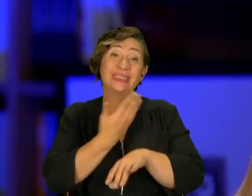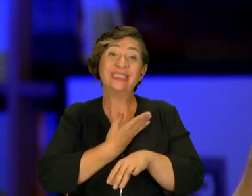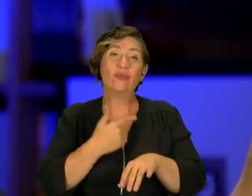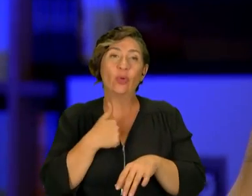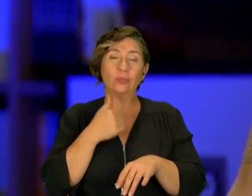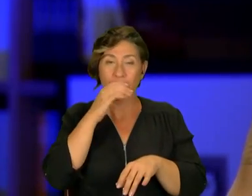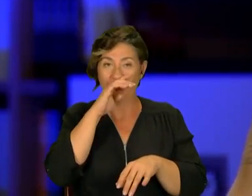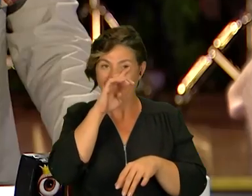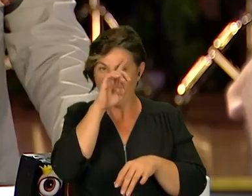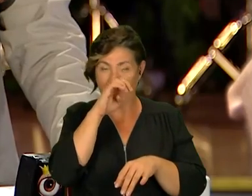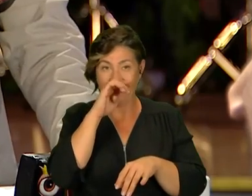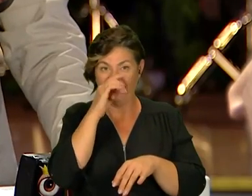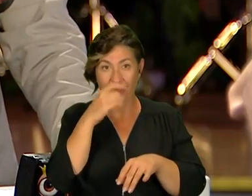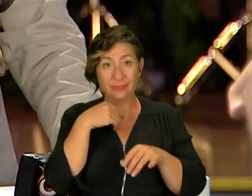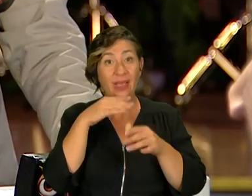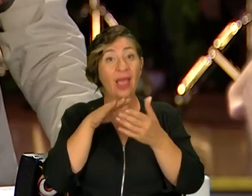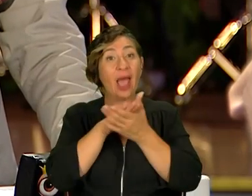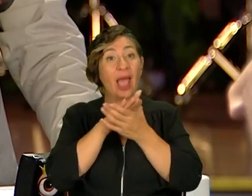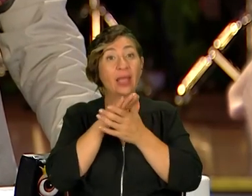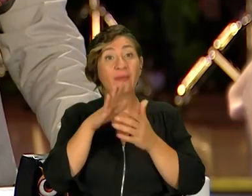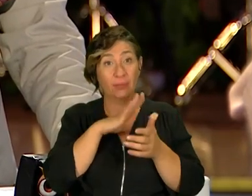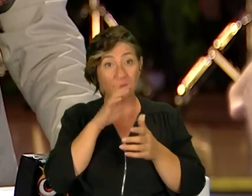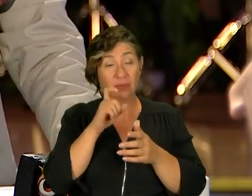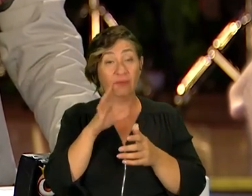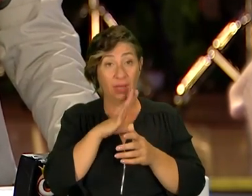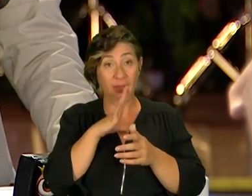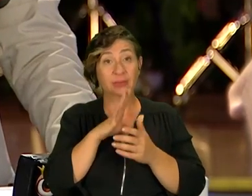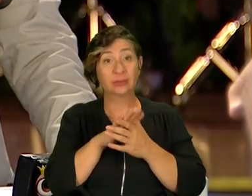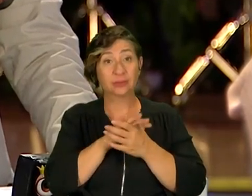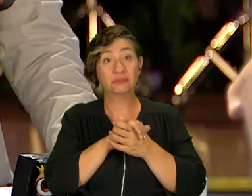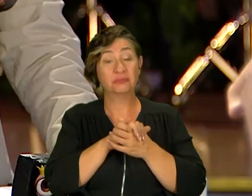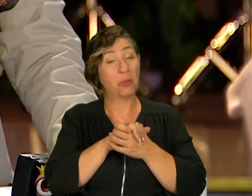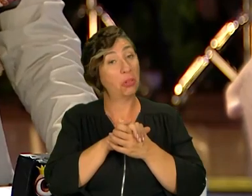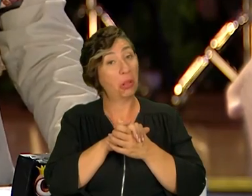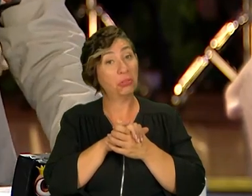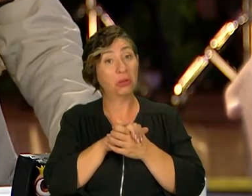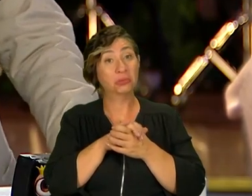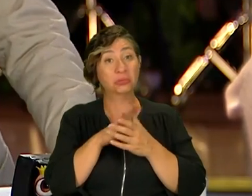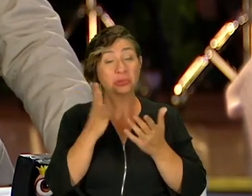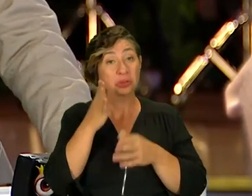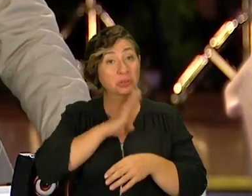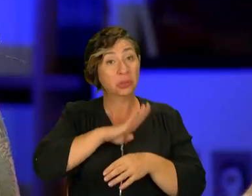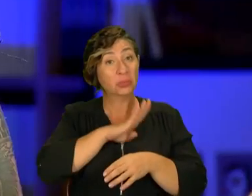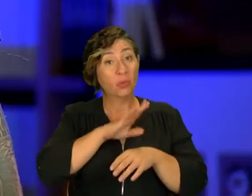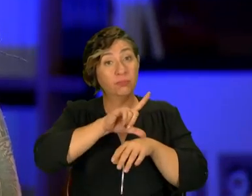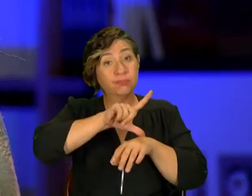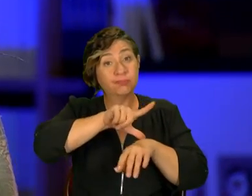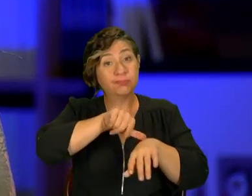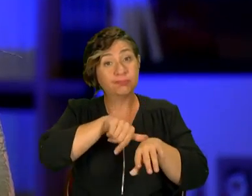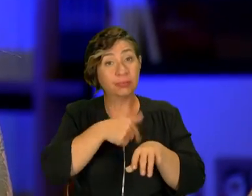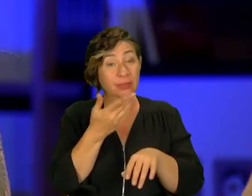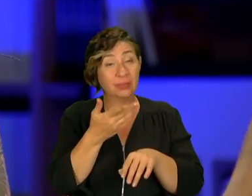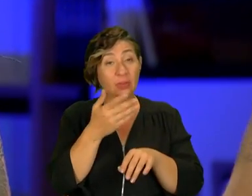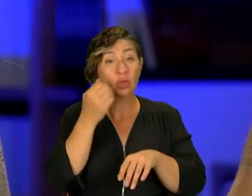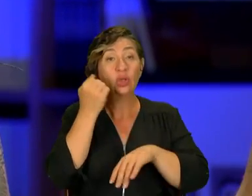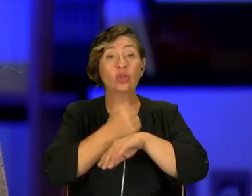Hani böyle... Peki bizim bacaklarınızda falan var mı? Yok. Var. Var. Var. Allah Allah. Peki nasıl sabrediyorsunuz ayol bu kadar?